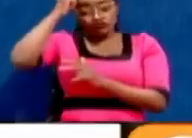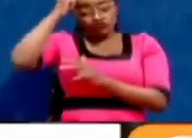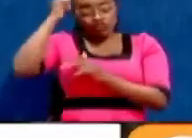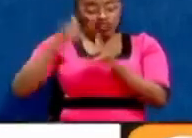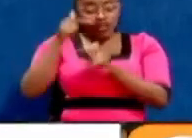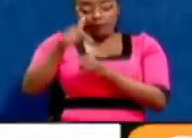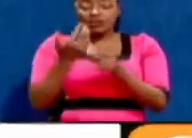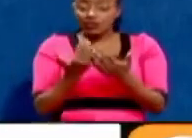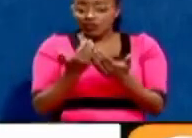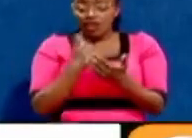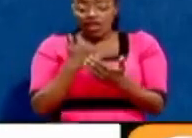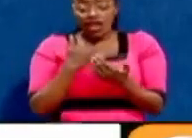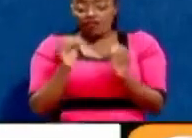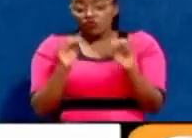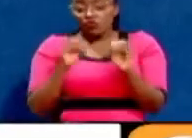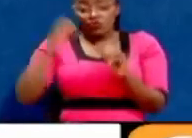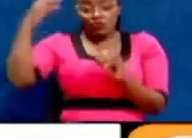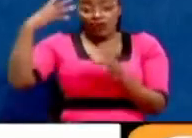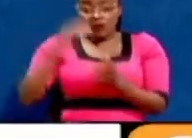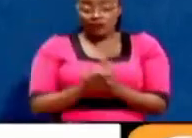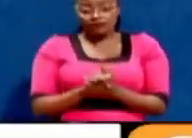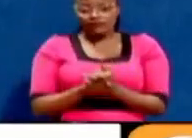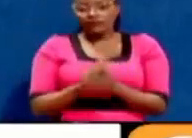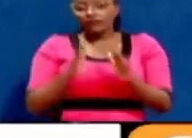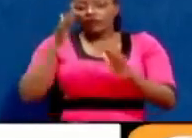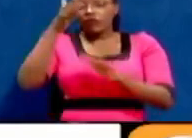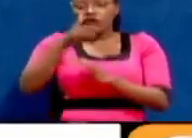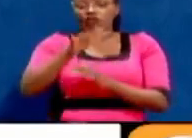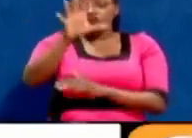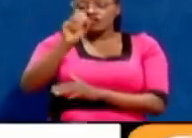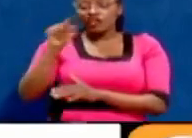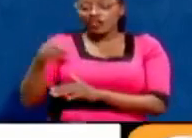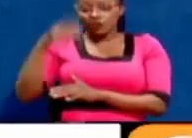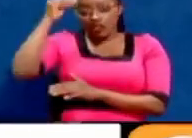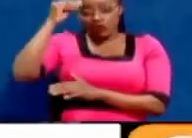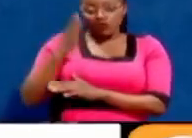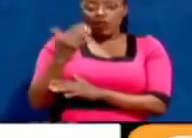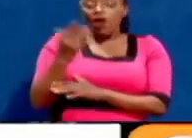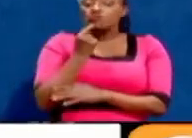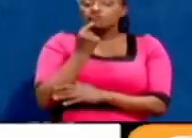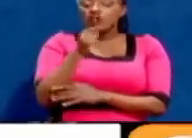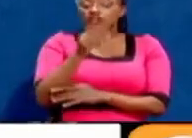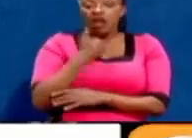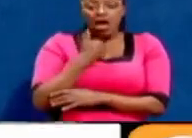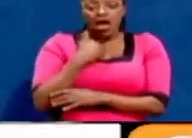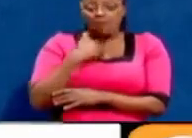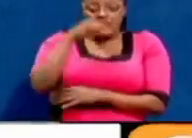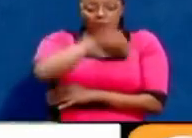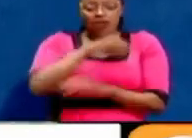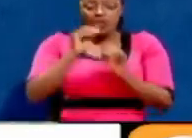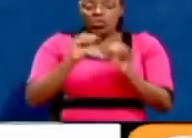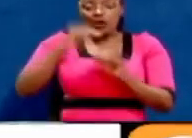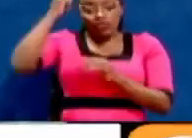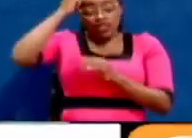mimi hapa tunakuja na wata moto. Zaidi ya wanafunzi 1050 katika kaunti ya Turkana hawajakuwa kifaidika